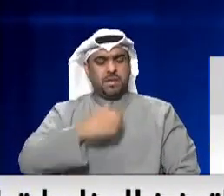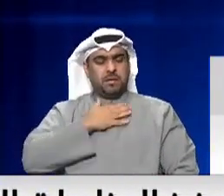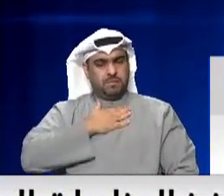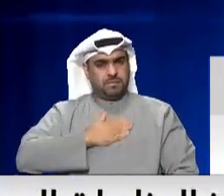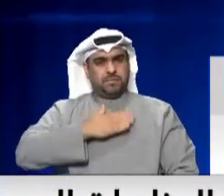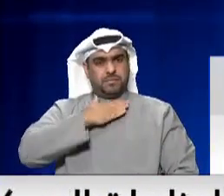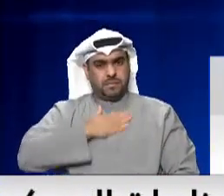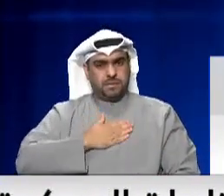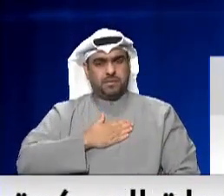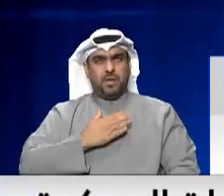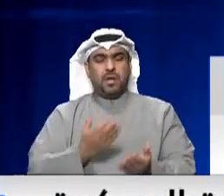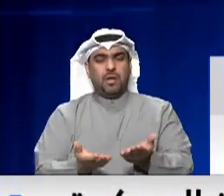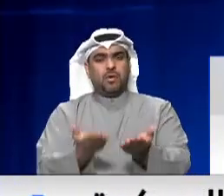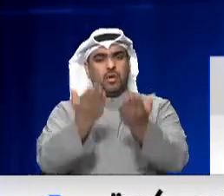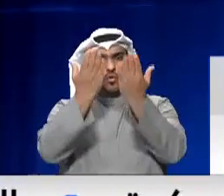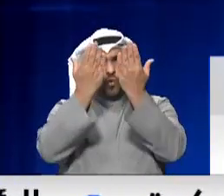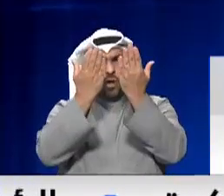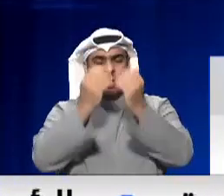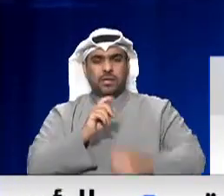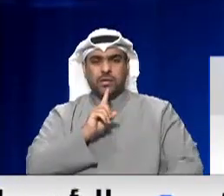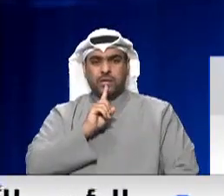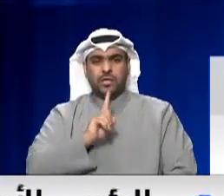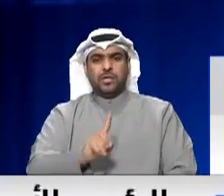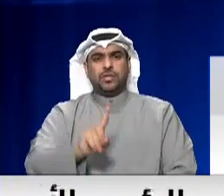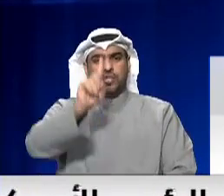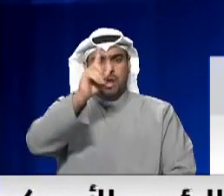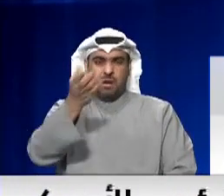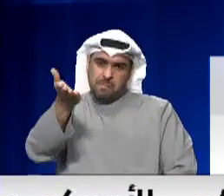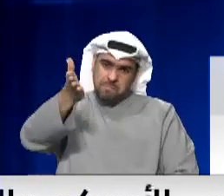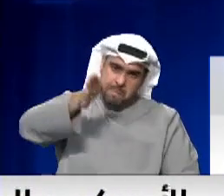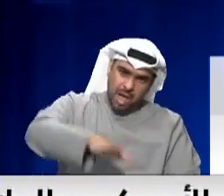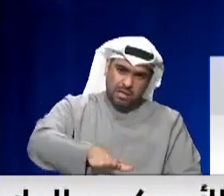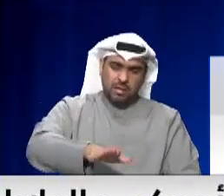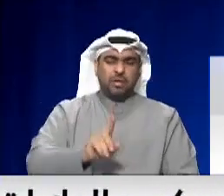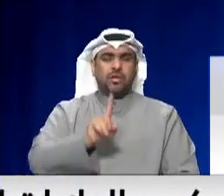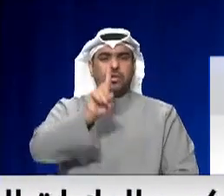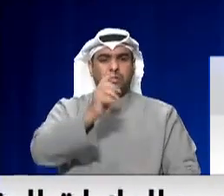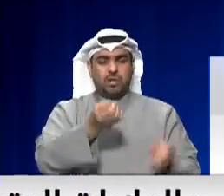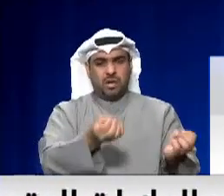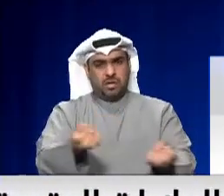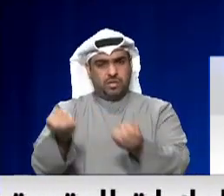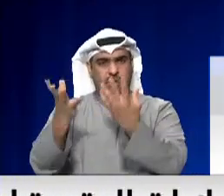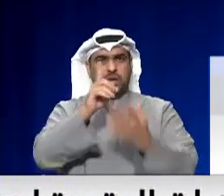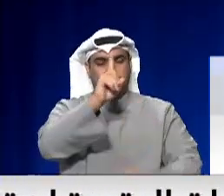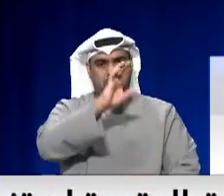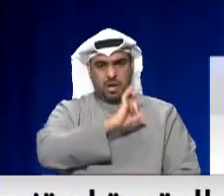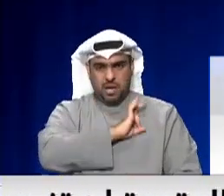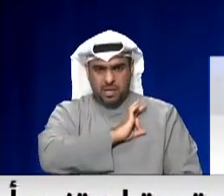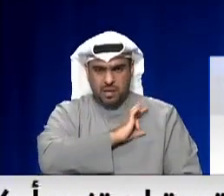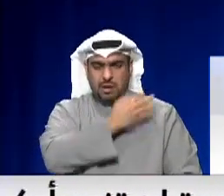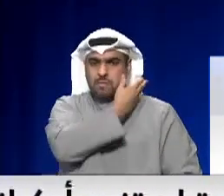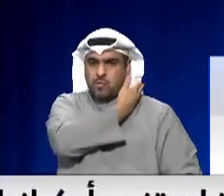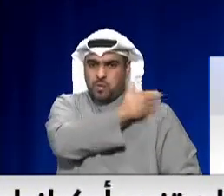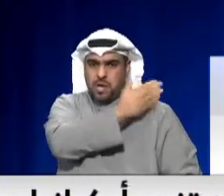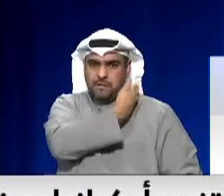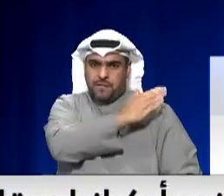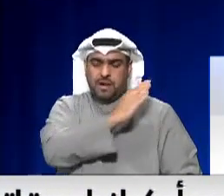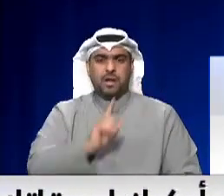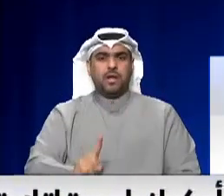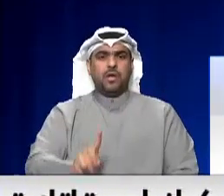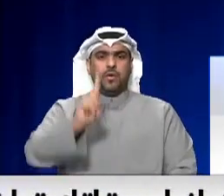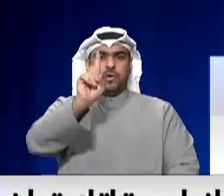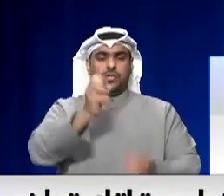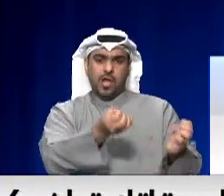إيران، مبتهلا سموه إلى الباري تعالى أن يتغمد الضحايا بواسع رحمته ومغفرته وأن يسكنهم